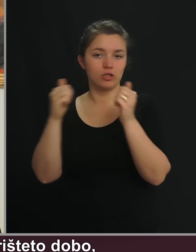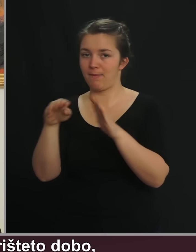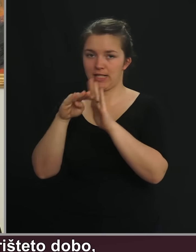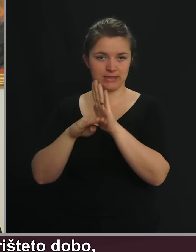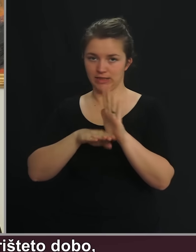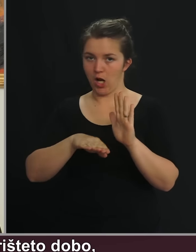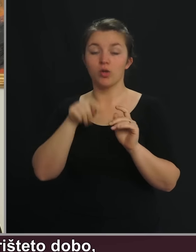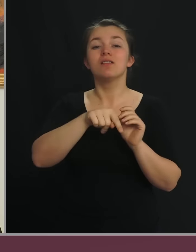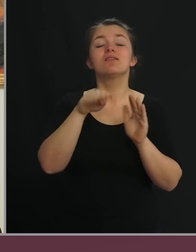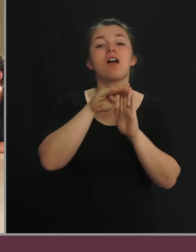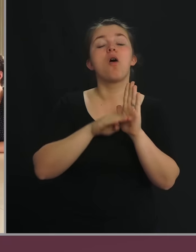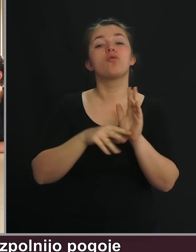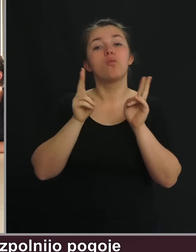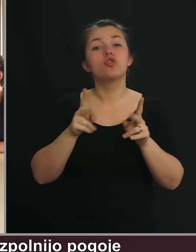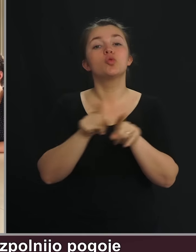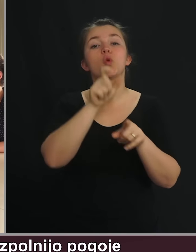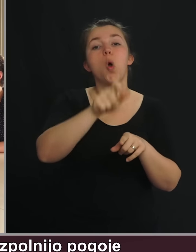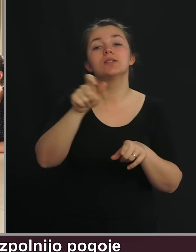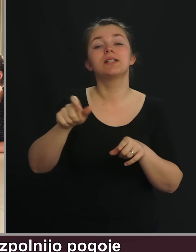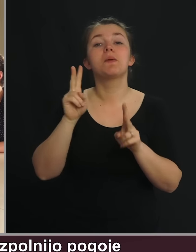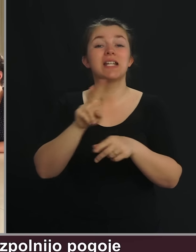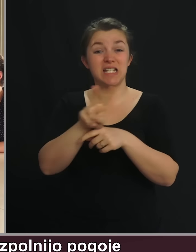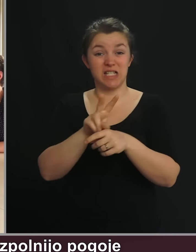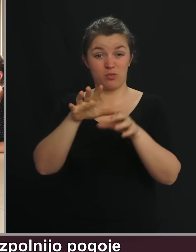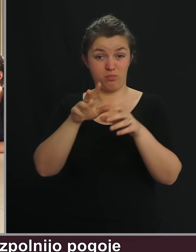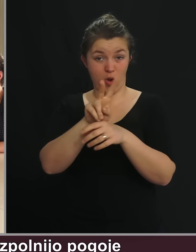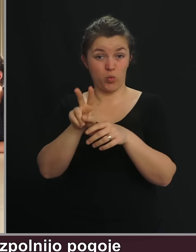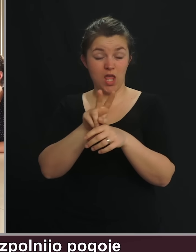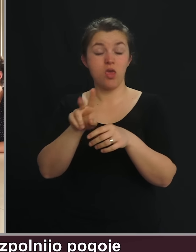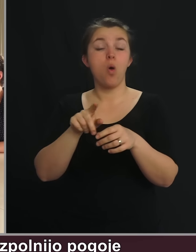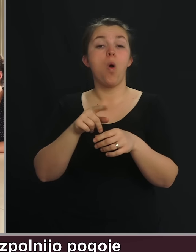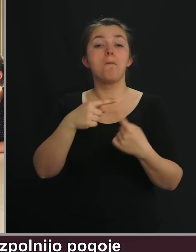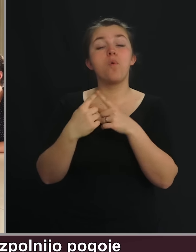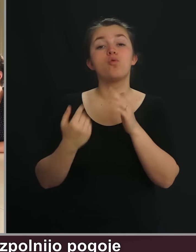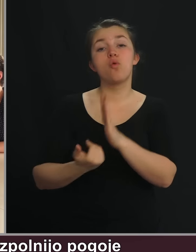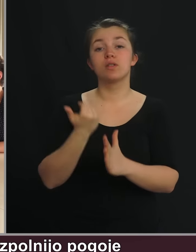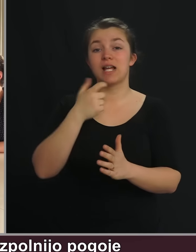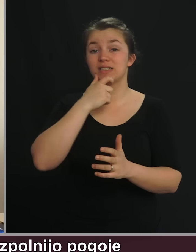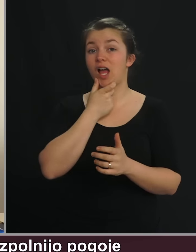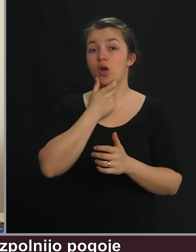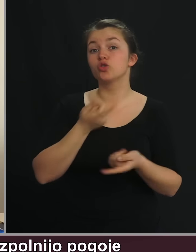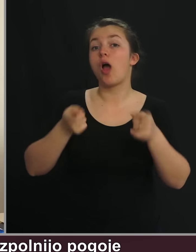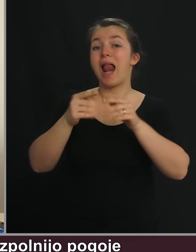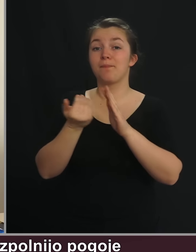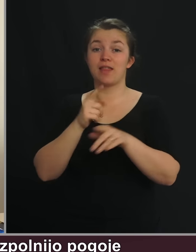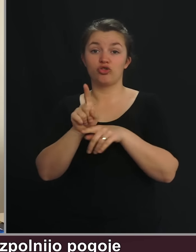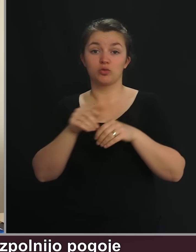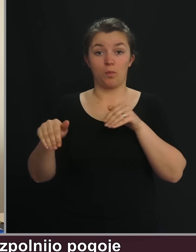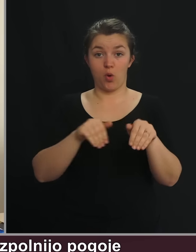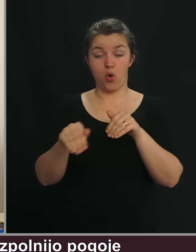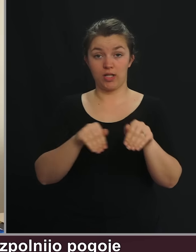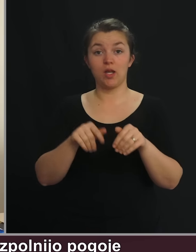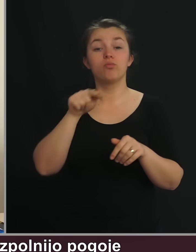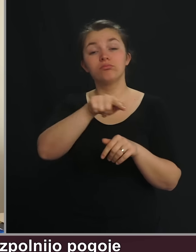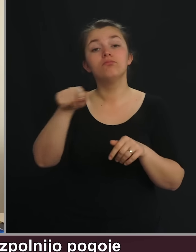To ni noben poseben zakon. Zakon omogoča tudi osebam, ki izpolnajo pogoje za